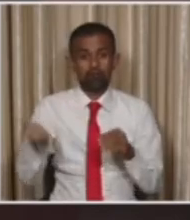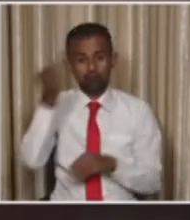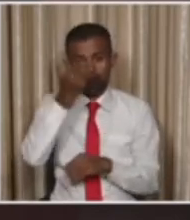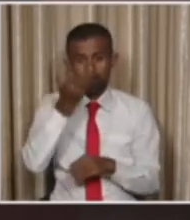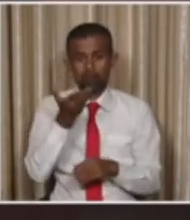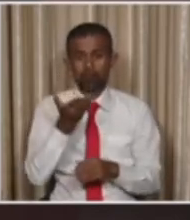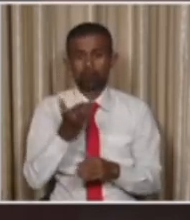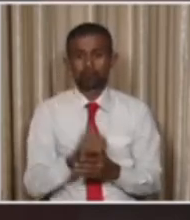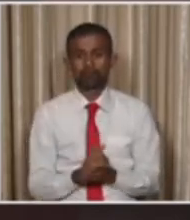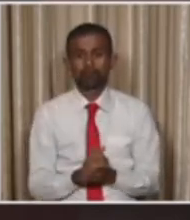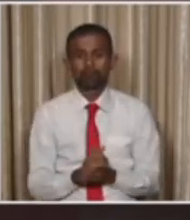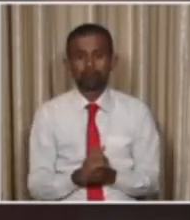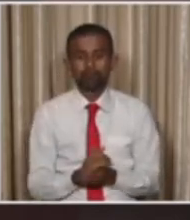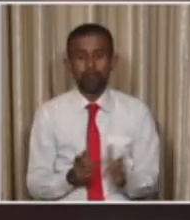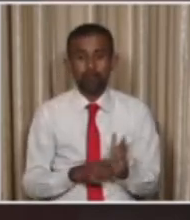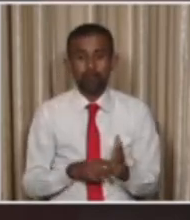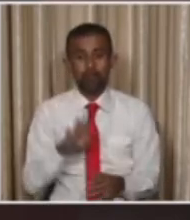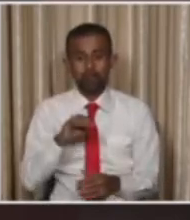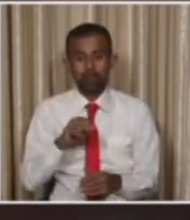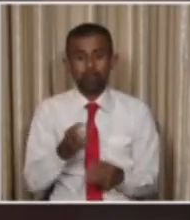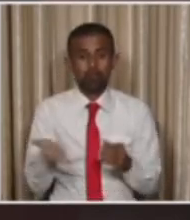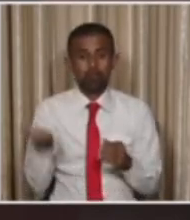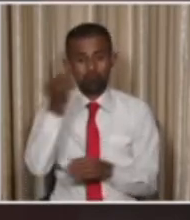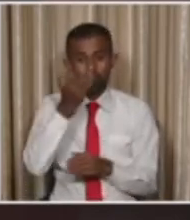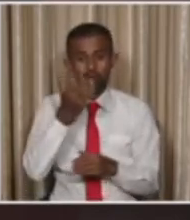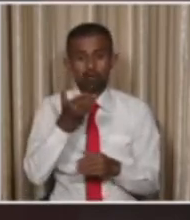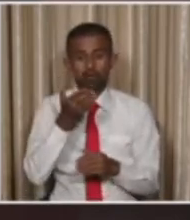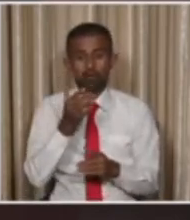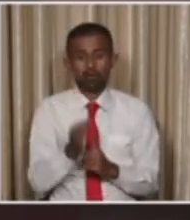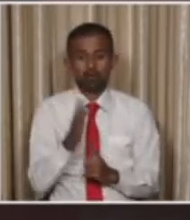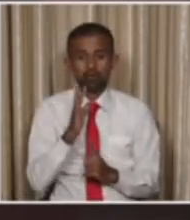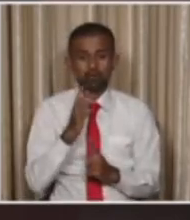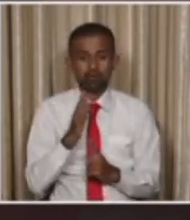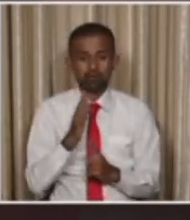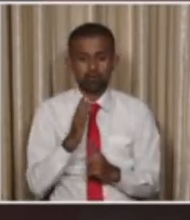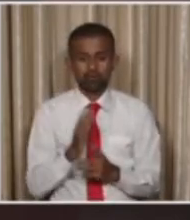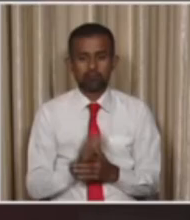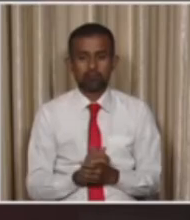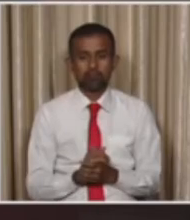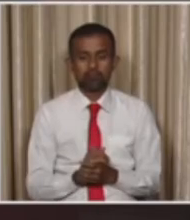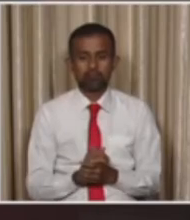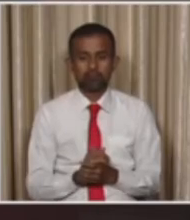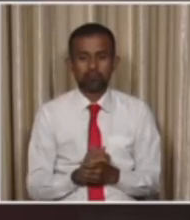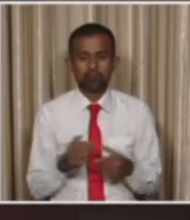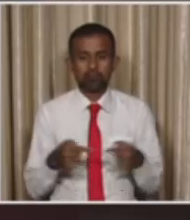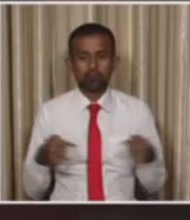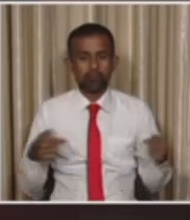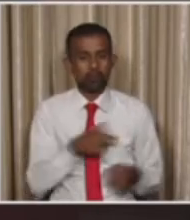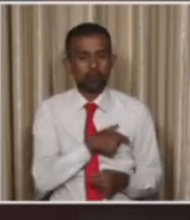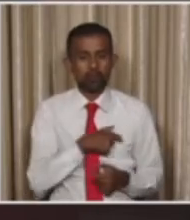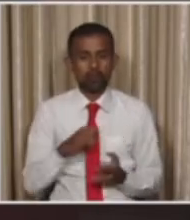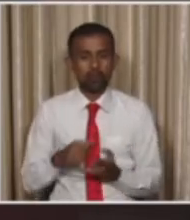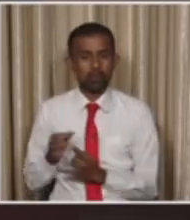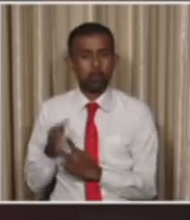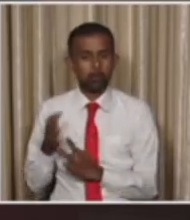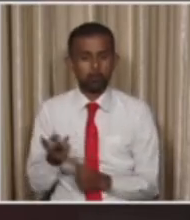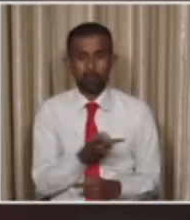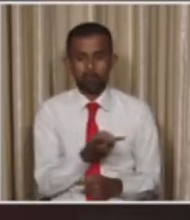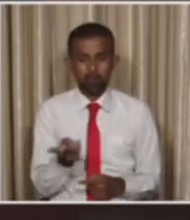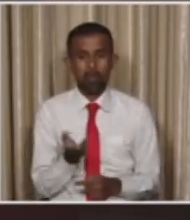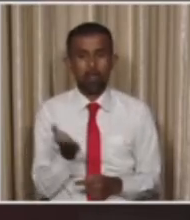තියෙනවා. 140ක ගැප් එකක් ජනාධිපති විපක්ෂ නායක සජිත් ප්‍රේමදාස මැතිතුමා අතර